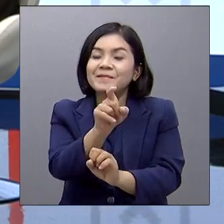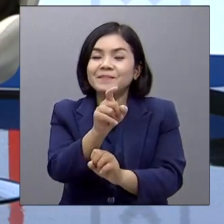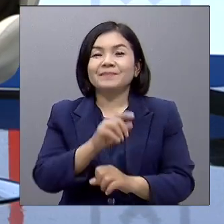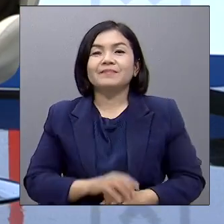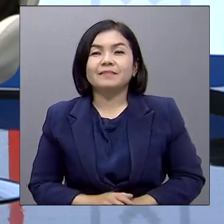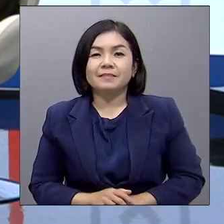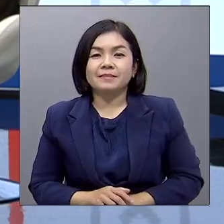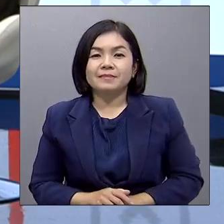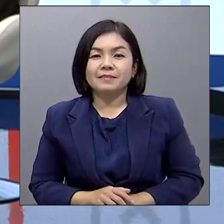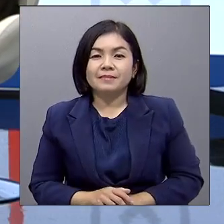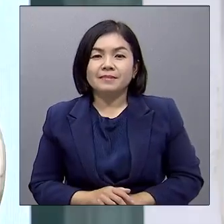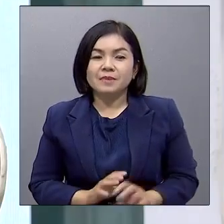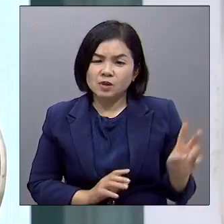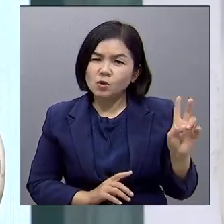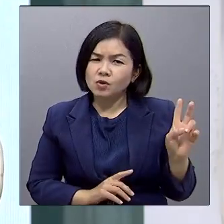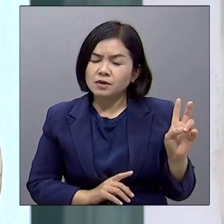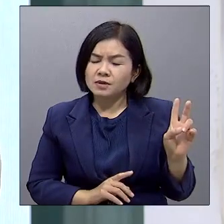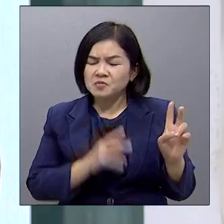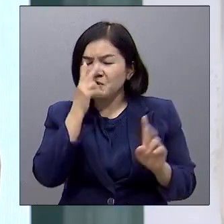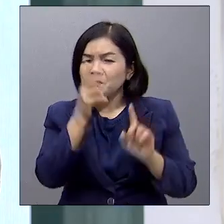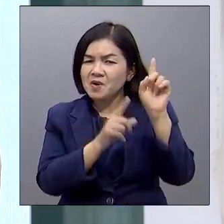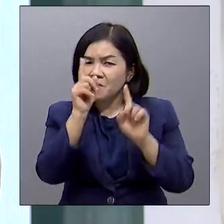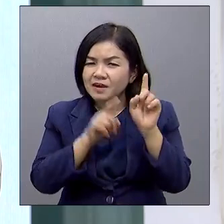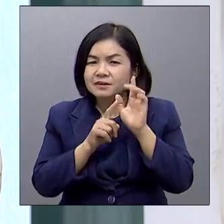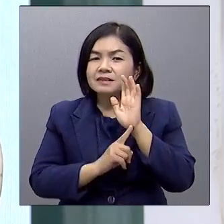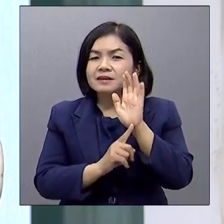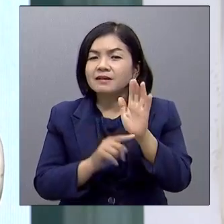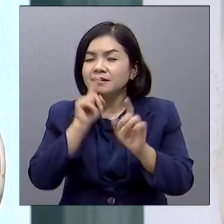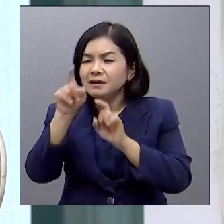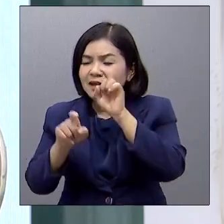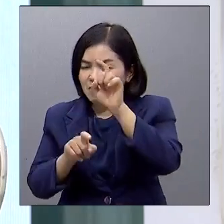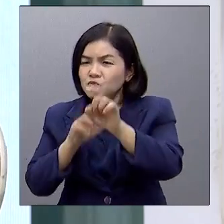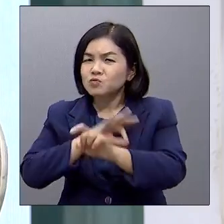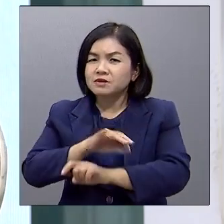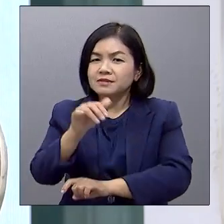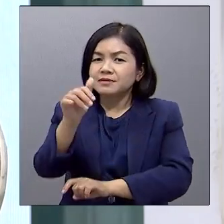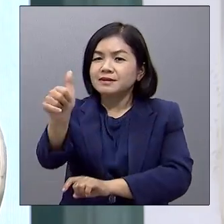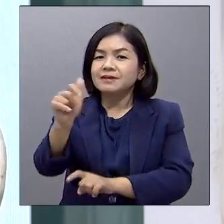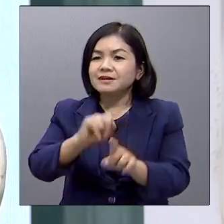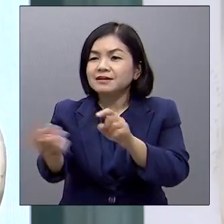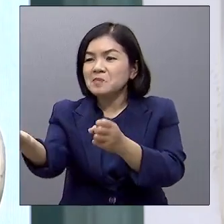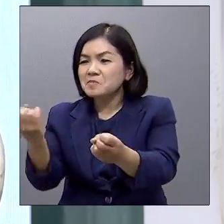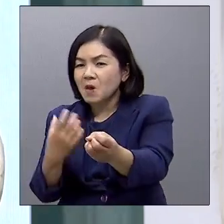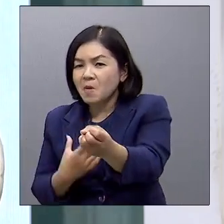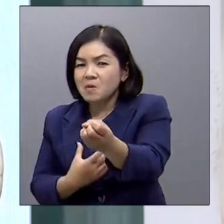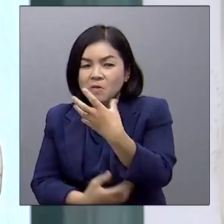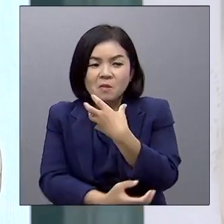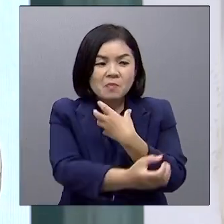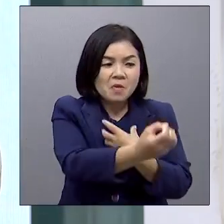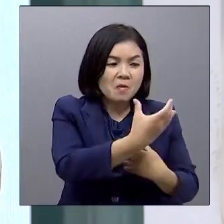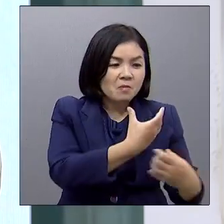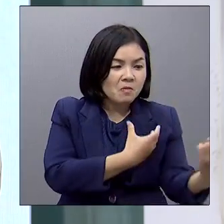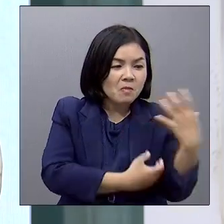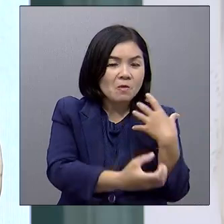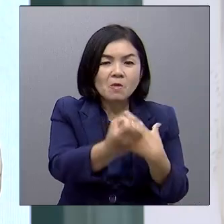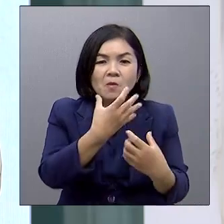็ดีนะคะ เราได้ความคิดเท้นหลากหายจากหลายองคกรรมทั้งองคกรที่